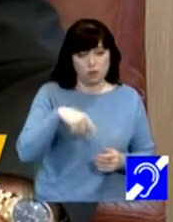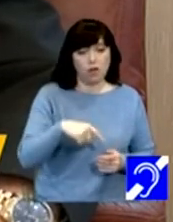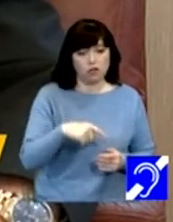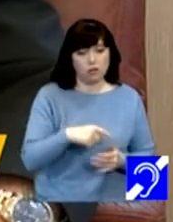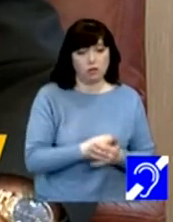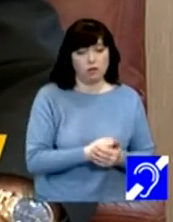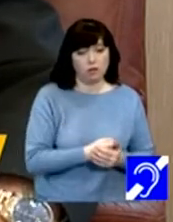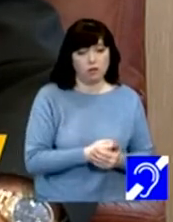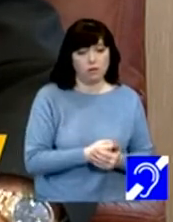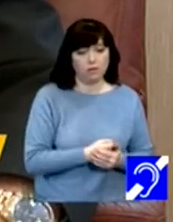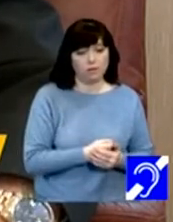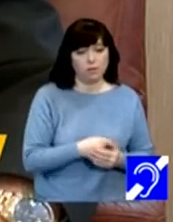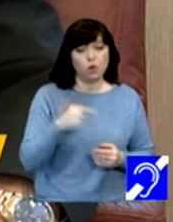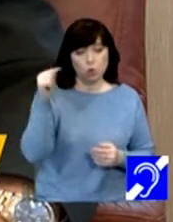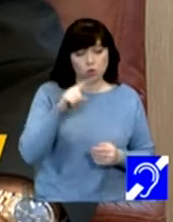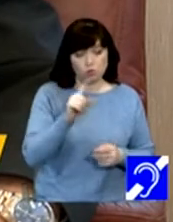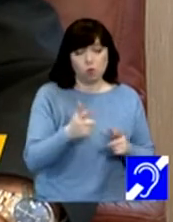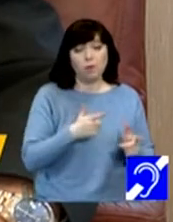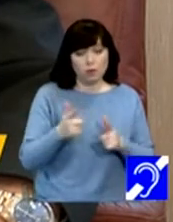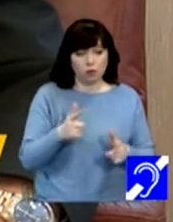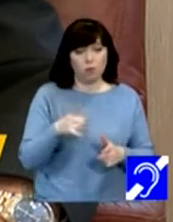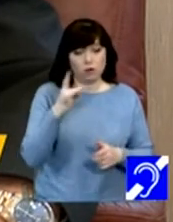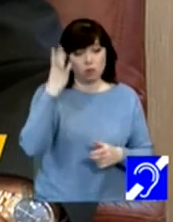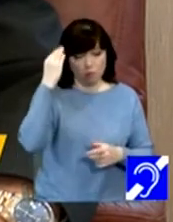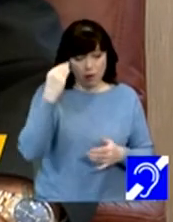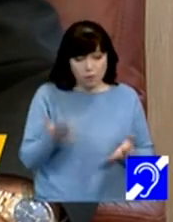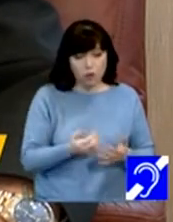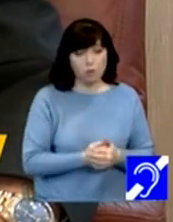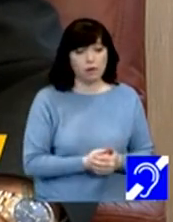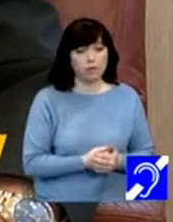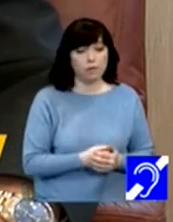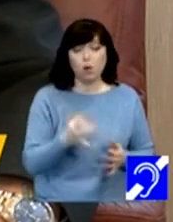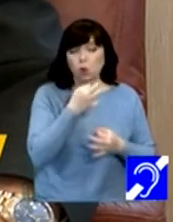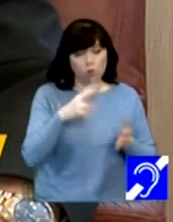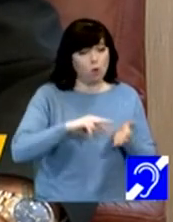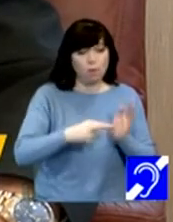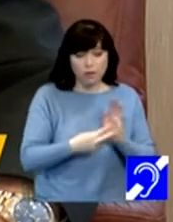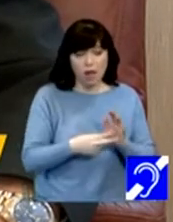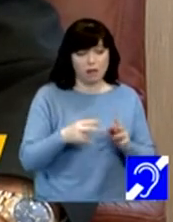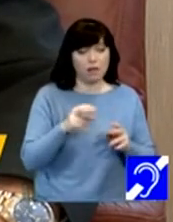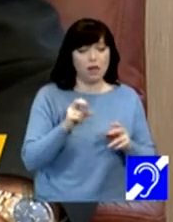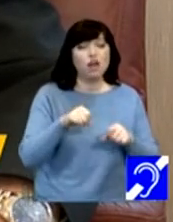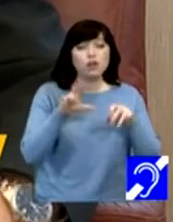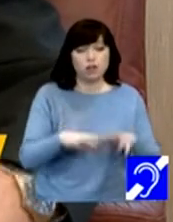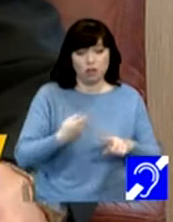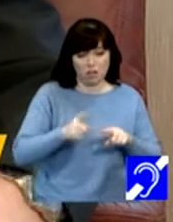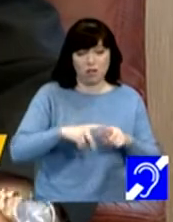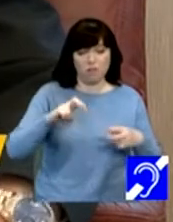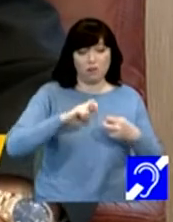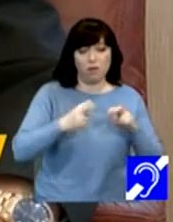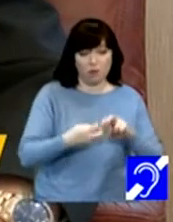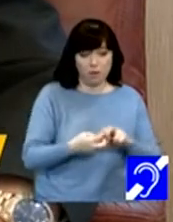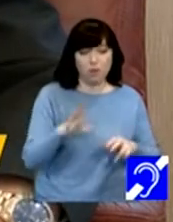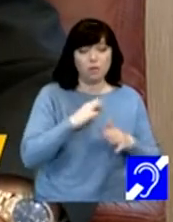fi pregătit de către Guvernul Republicii Moldova. Orice plan de reglementare ar fi bazat